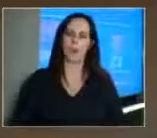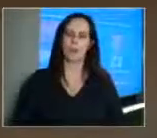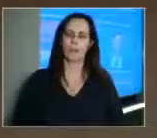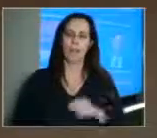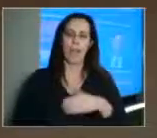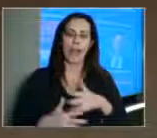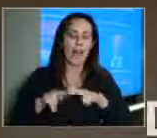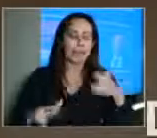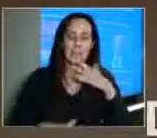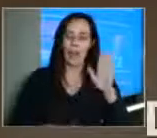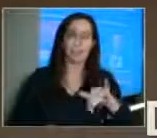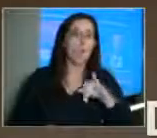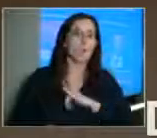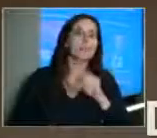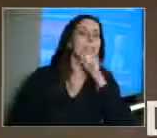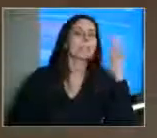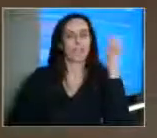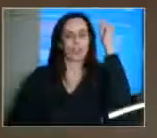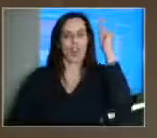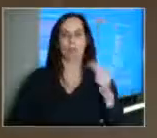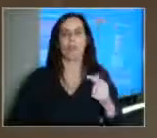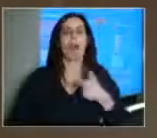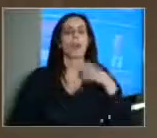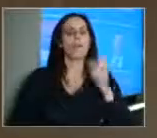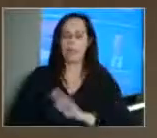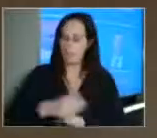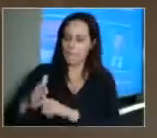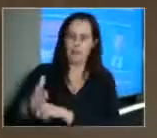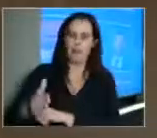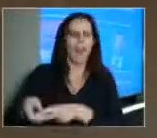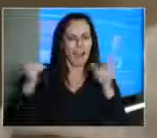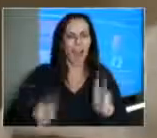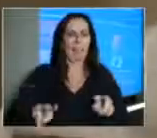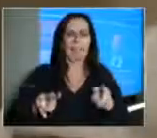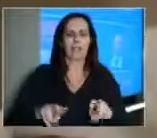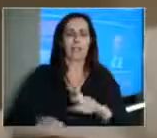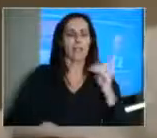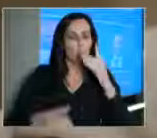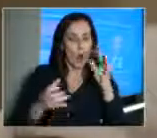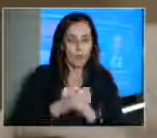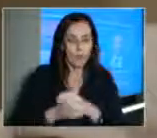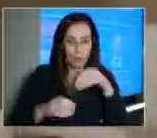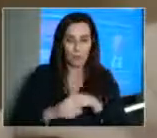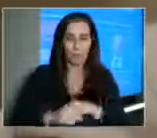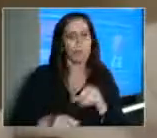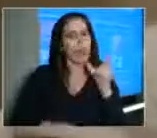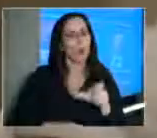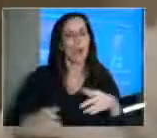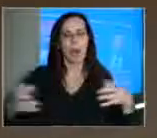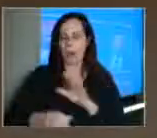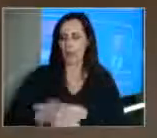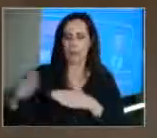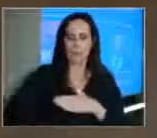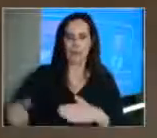כאלה שארץ ישראל אפילו לא מעניינת את הסבתא שלהם. אנחנו חייבים ימין אמיתי, שכל החברים בו מחויבים